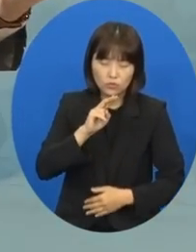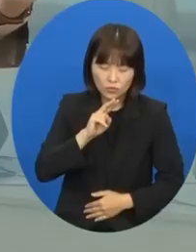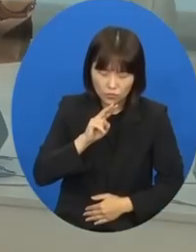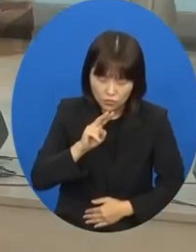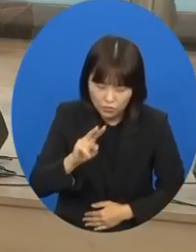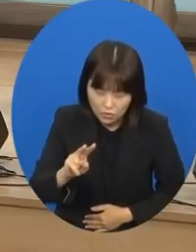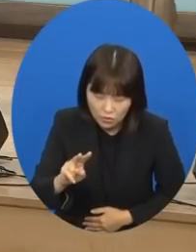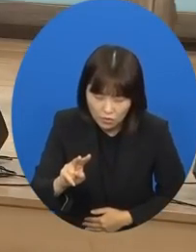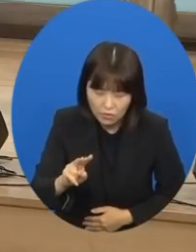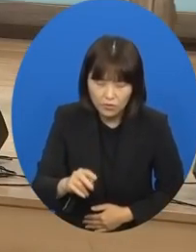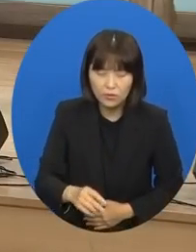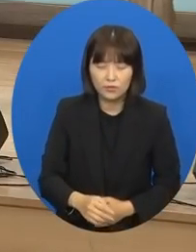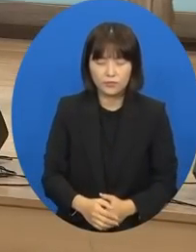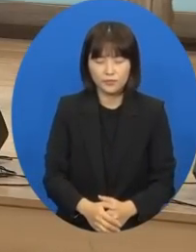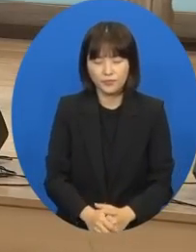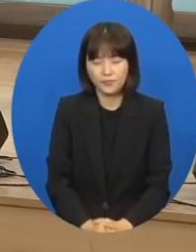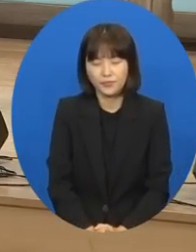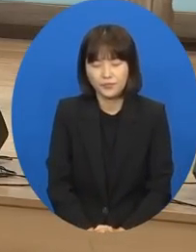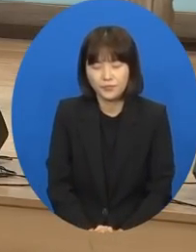주여